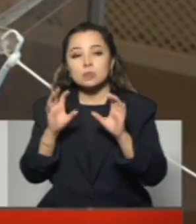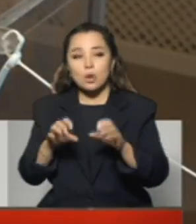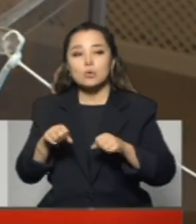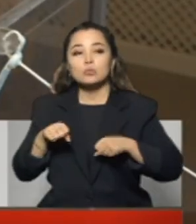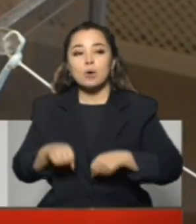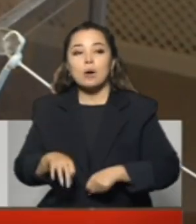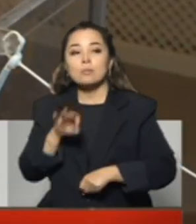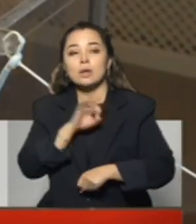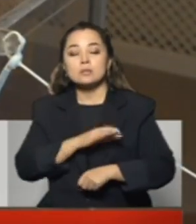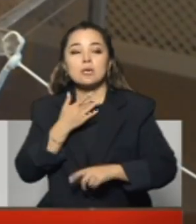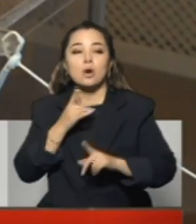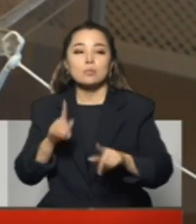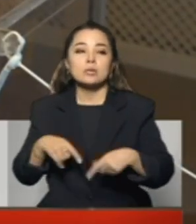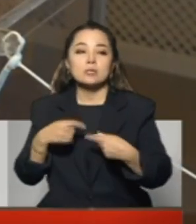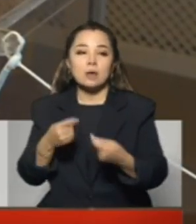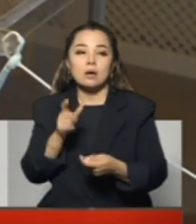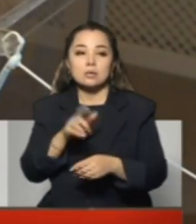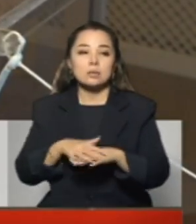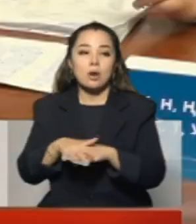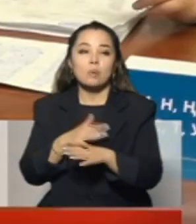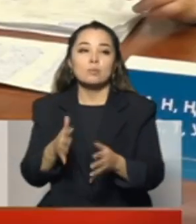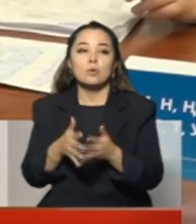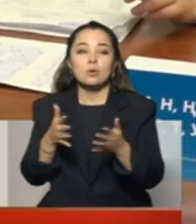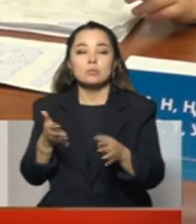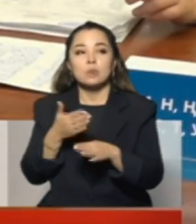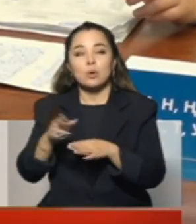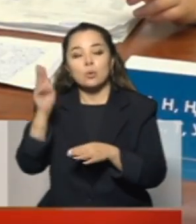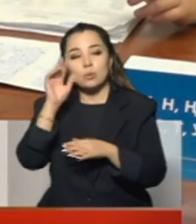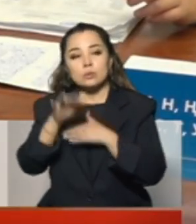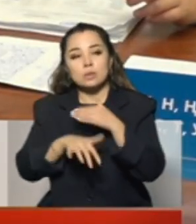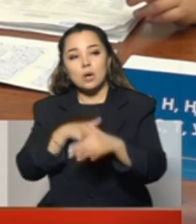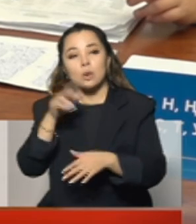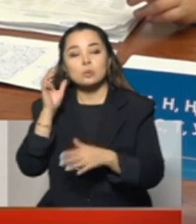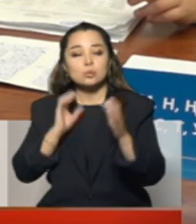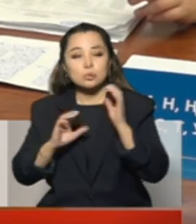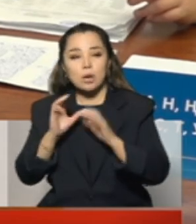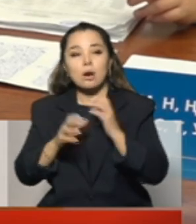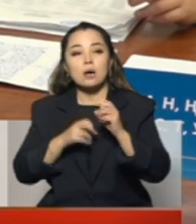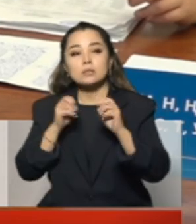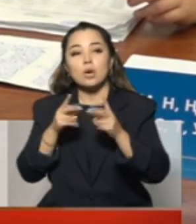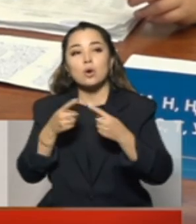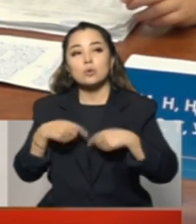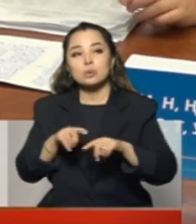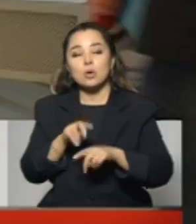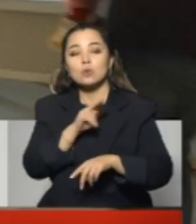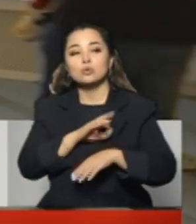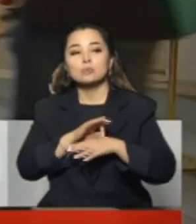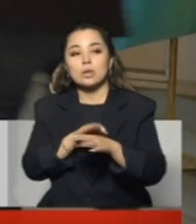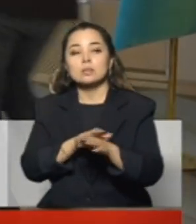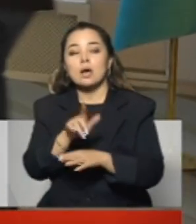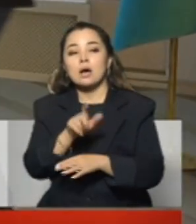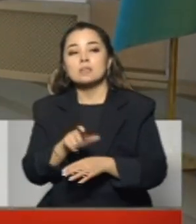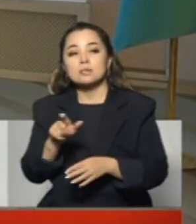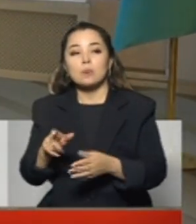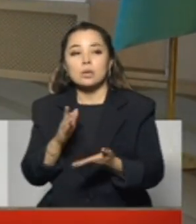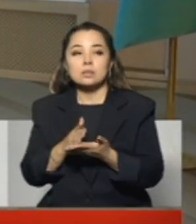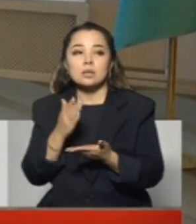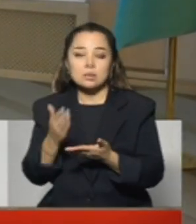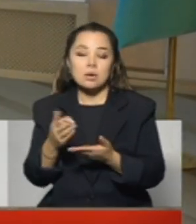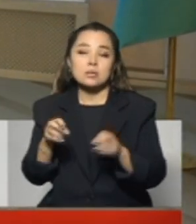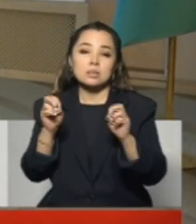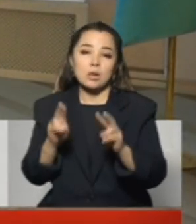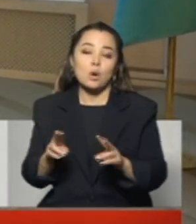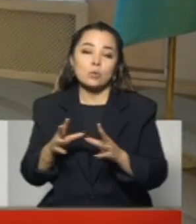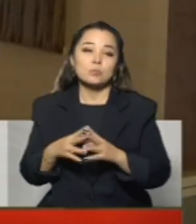құқығын пайдаланып дауыс беріп жатқандардың басым бөлігі осында оқитын студенттер мен халықаралық ұйымдарда жұмыс істейтін азаматтар.